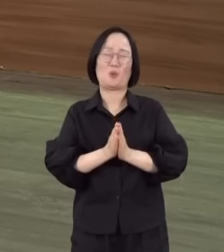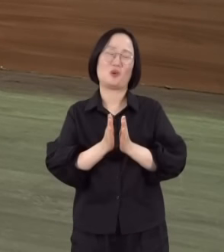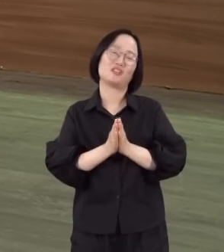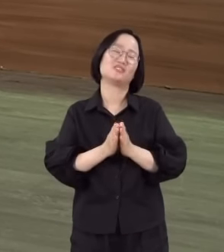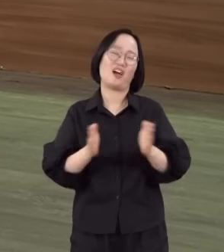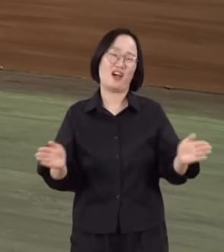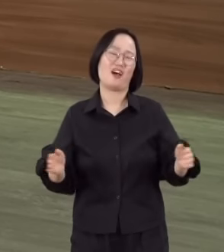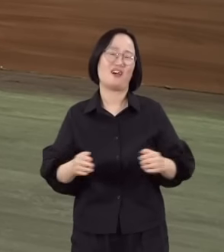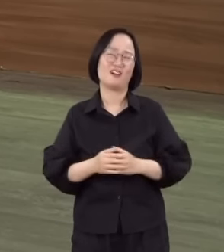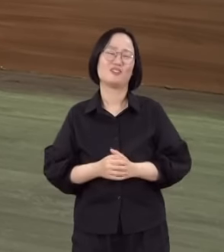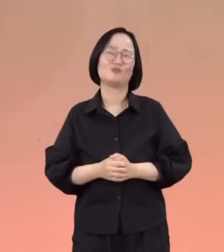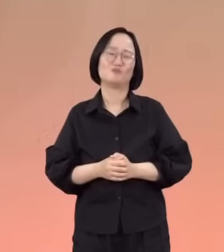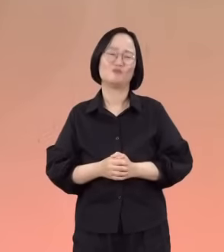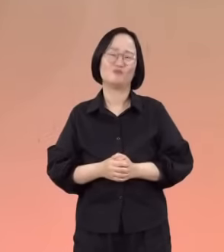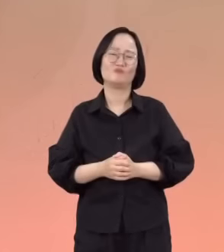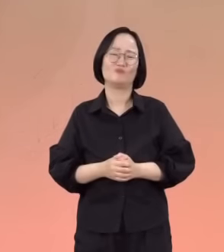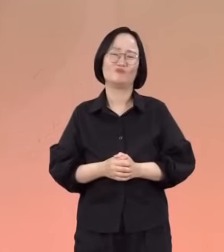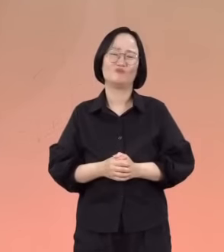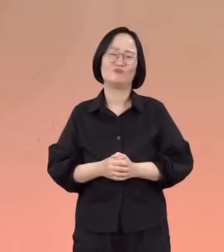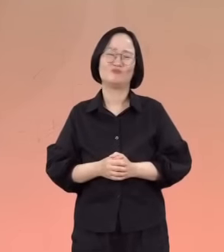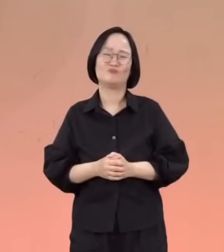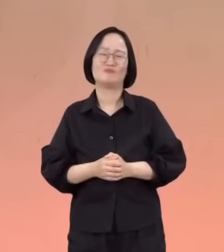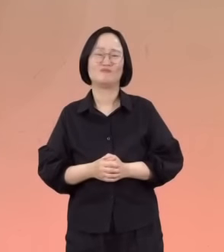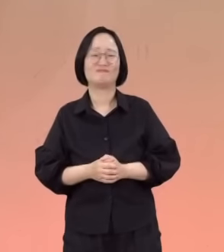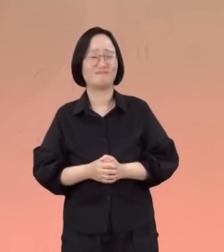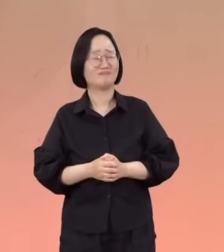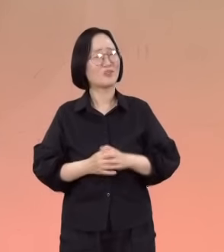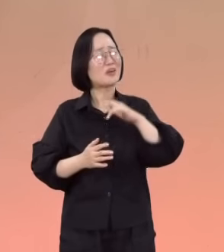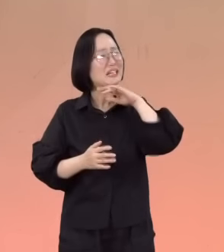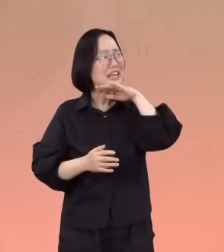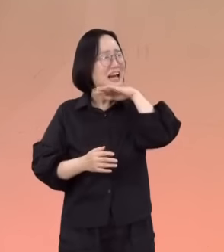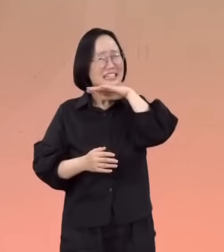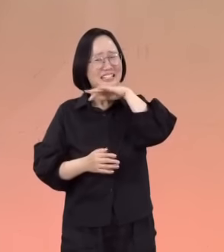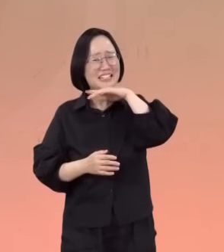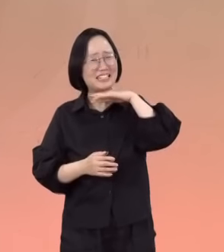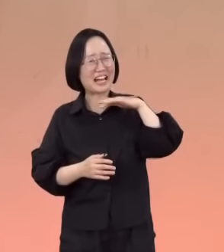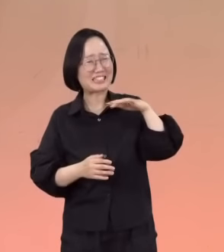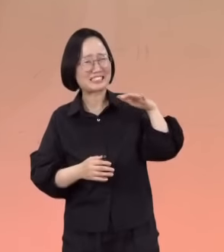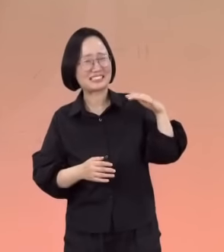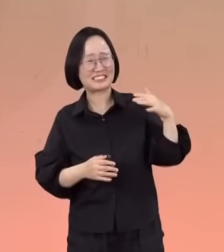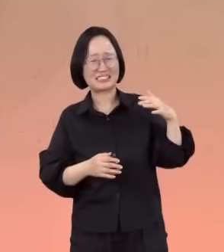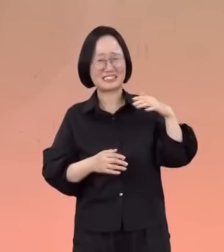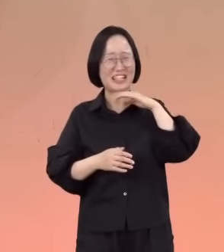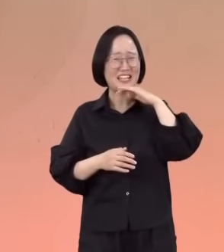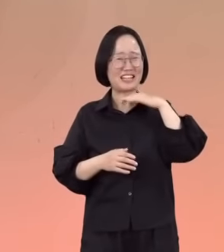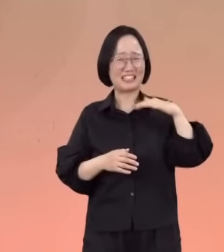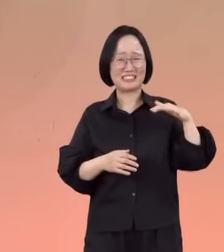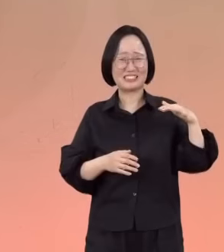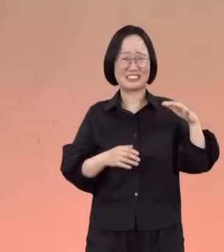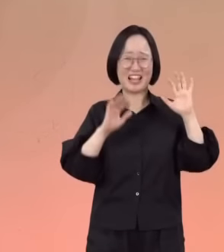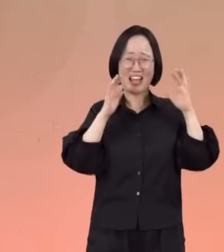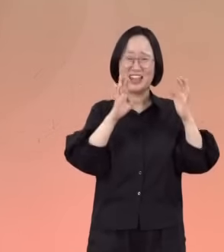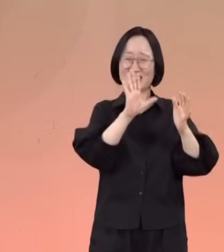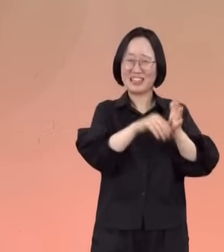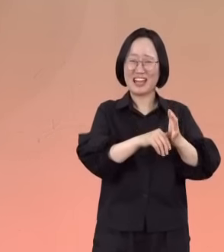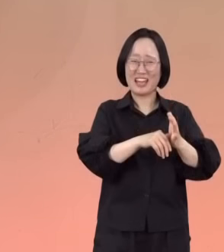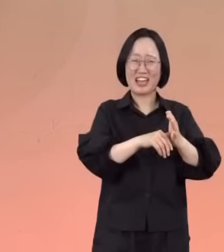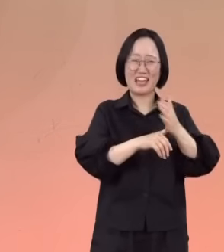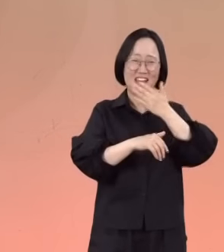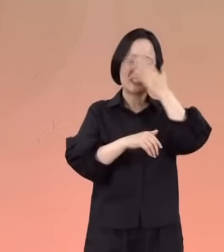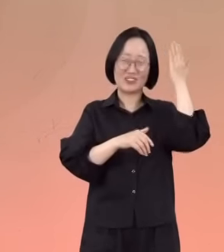처음으로 그래서 우리 어린 학생들이 그렇게 마음 집중해서 기도할 일이 그렇게 쉽지 않잖습니까 좀